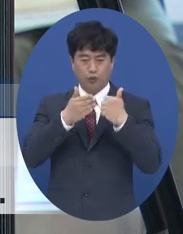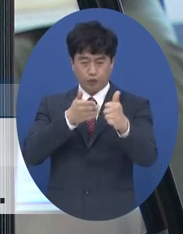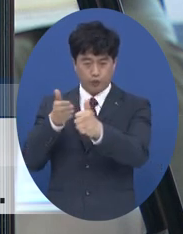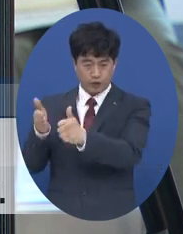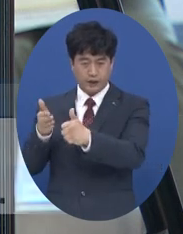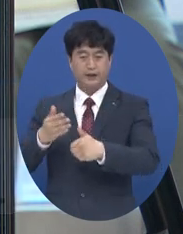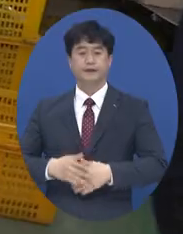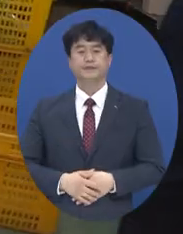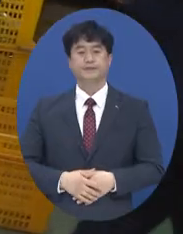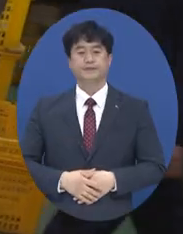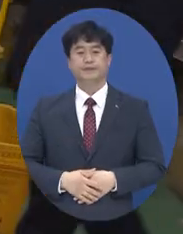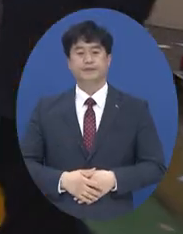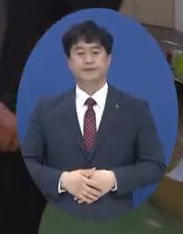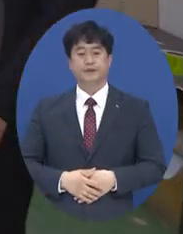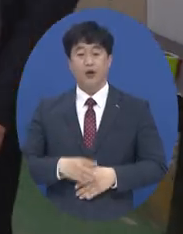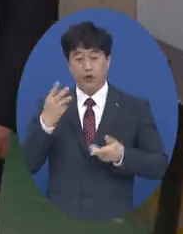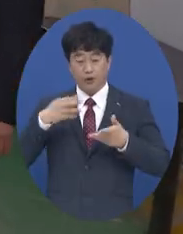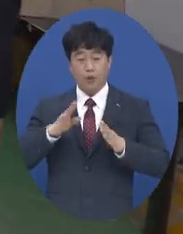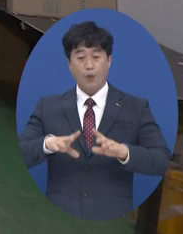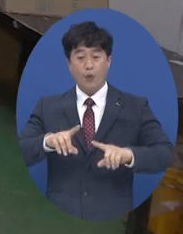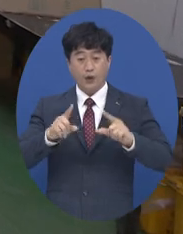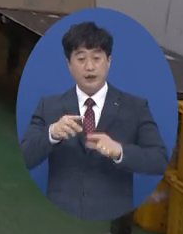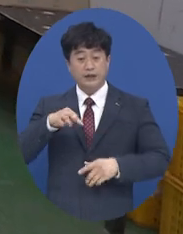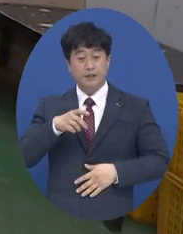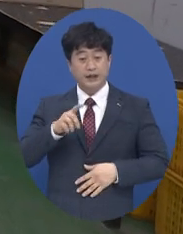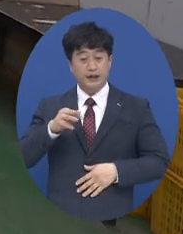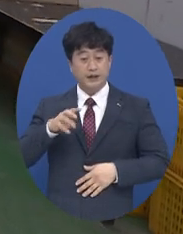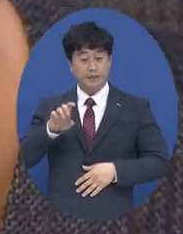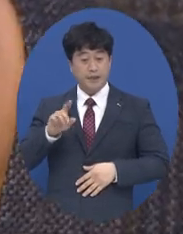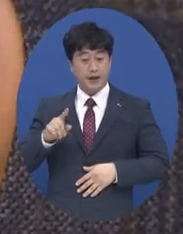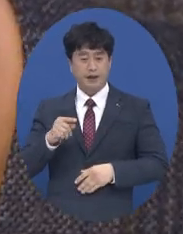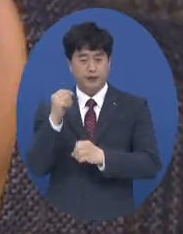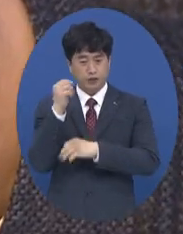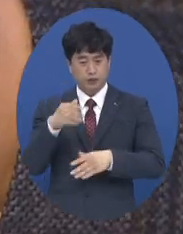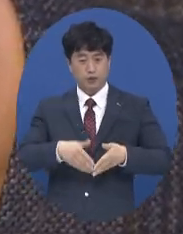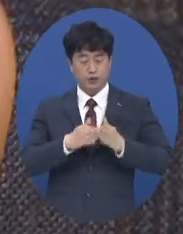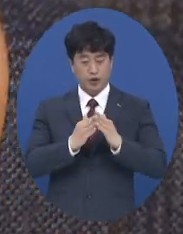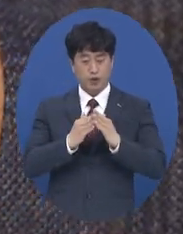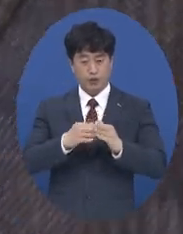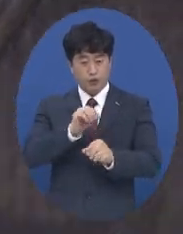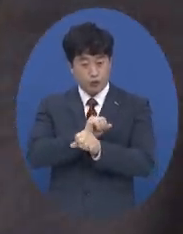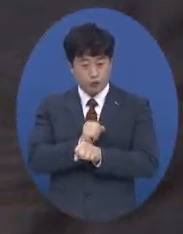지원을 좀 부탁드립니다. 경기도는 올해 스마트팜 기반 구축과 연구, 기술 보급